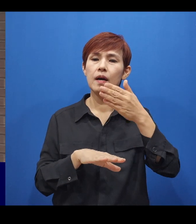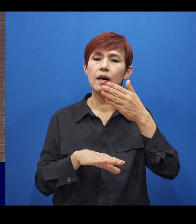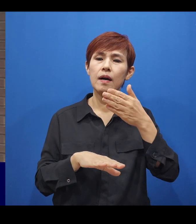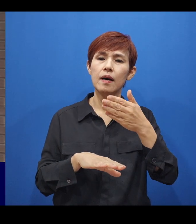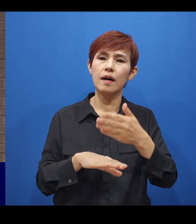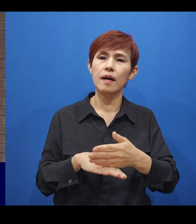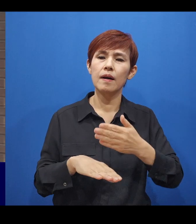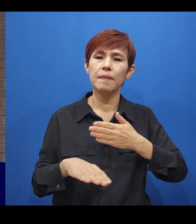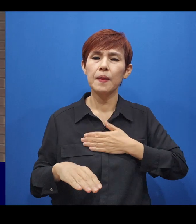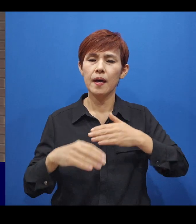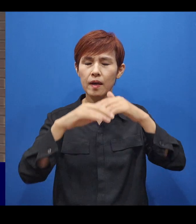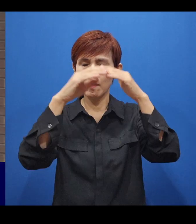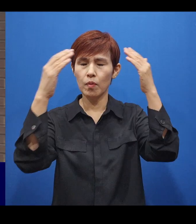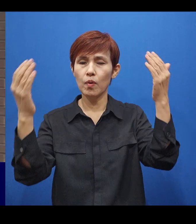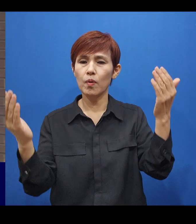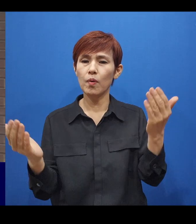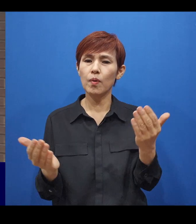감사.